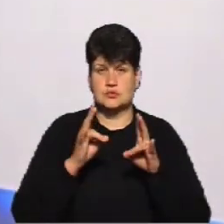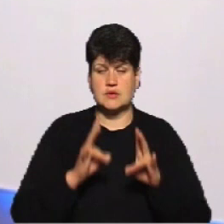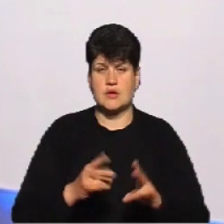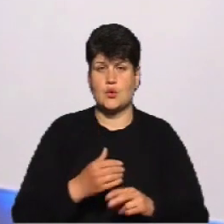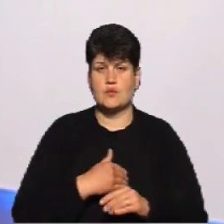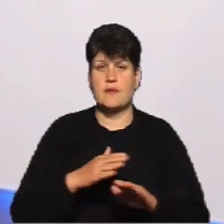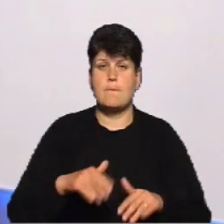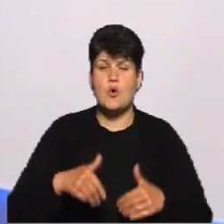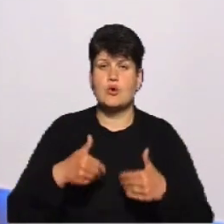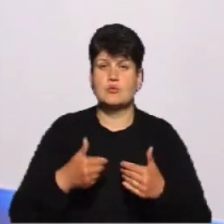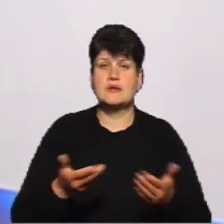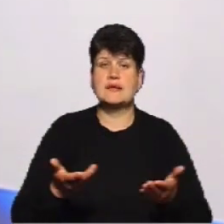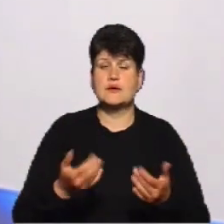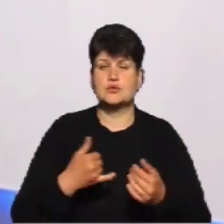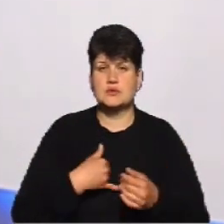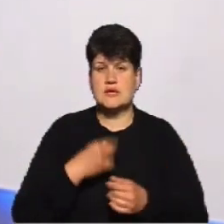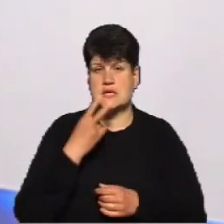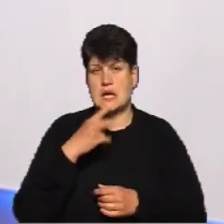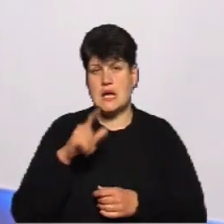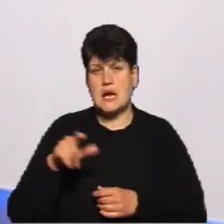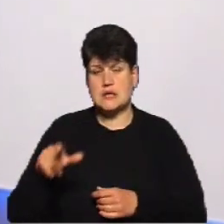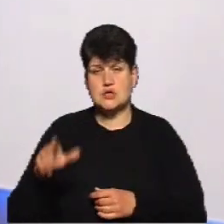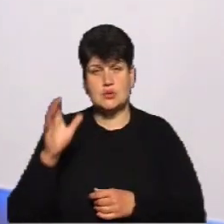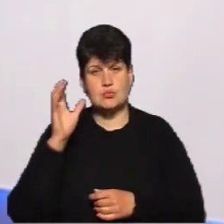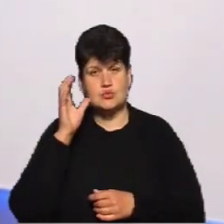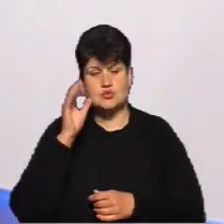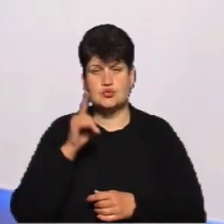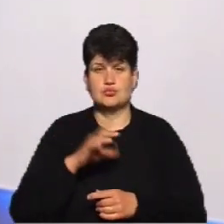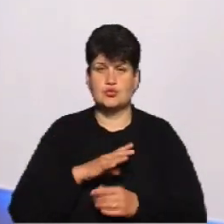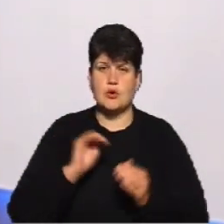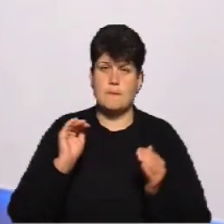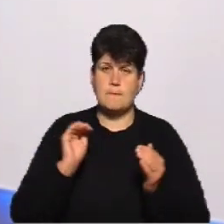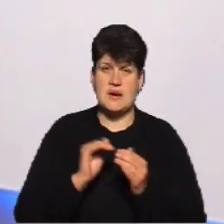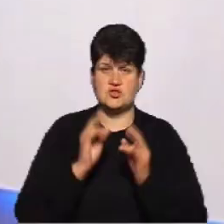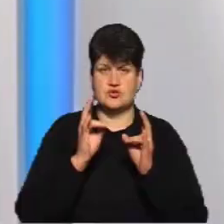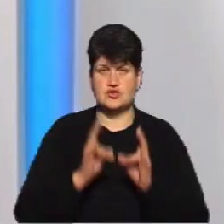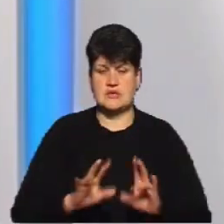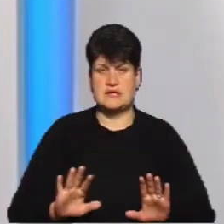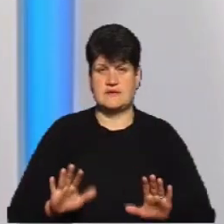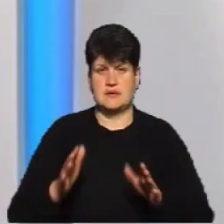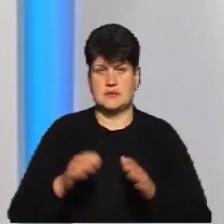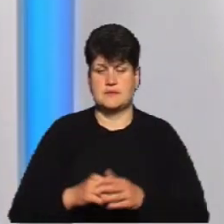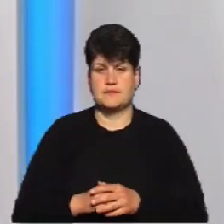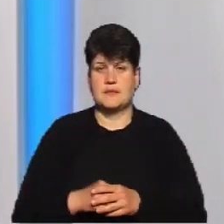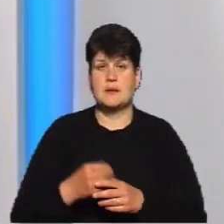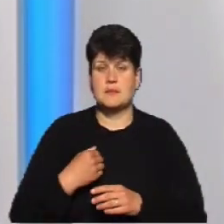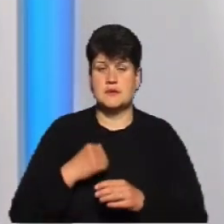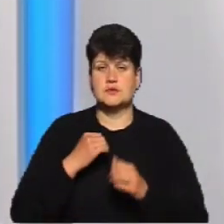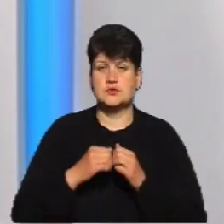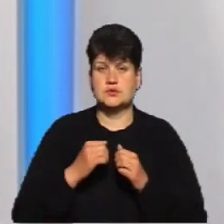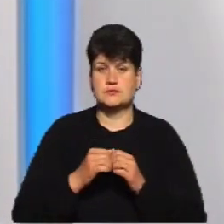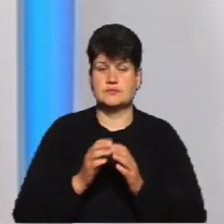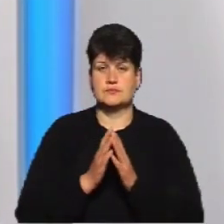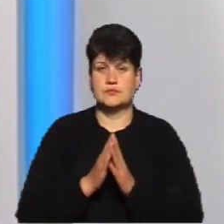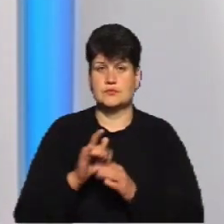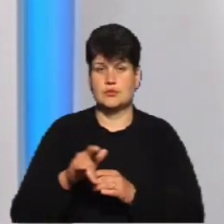якось нас і глядачі наші почули, щоб було поменше таких нещасних випадків? Ми регулярно застерігаємо людей